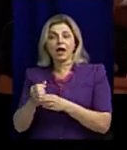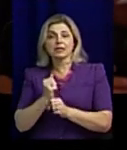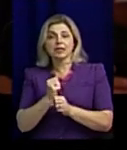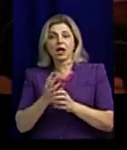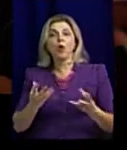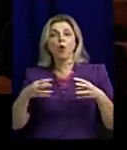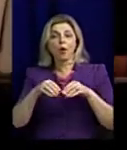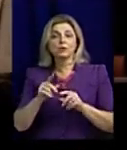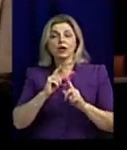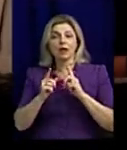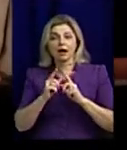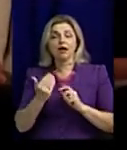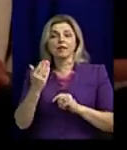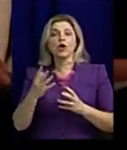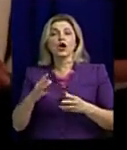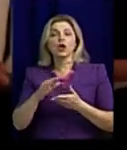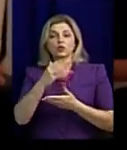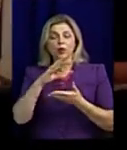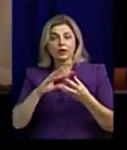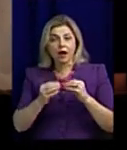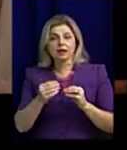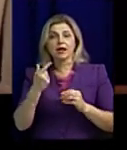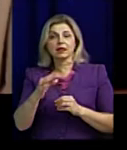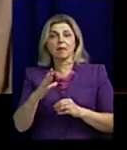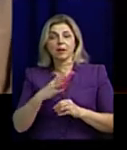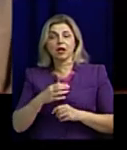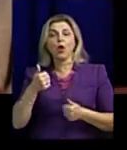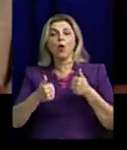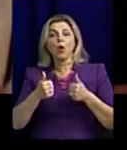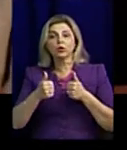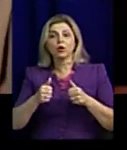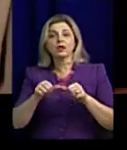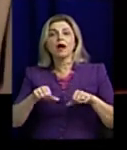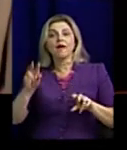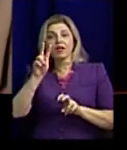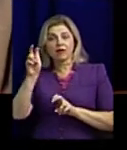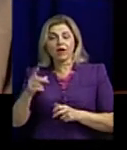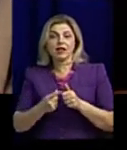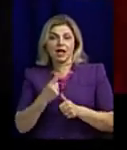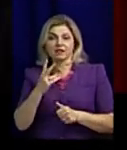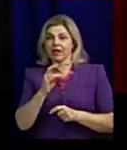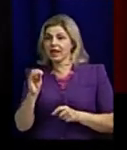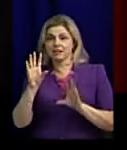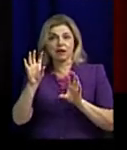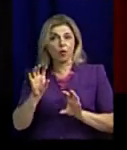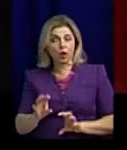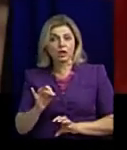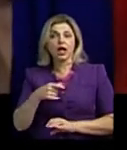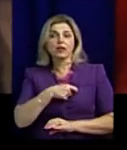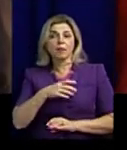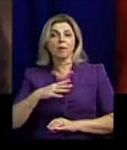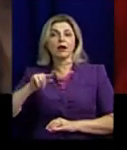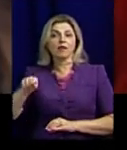нараду. Її результатом стали 6 проєктів рішень, де конкурс на управляючу компанію було названо незаконним. Крім того, депутати поставили